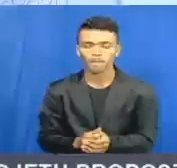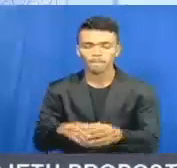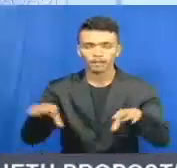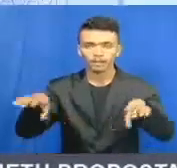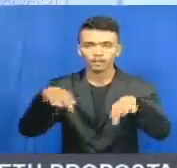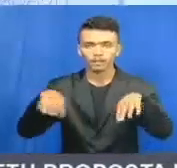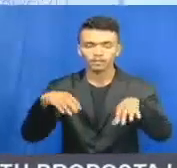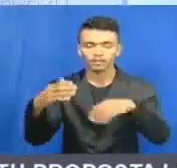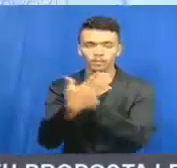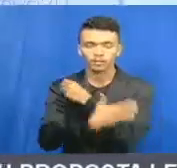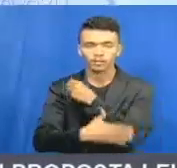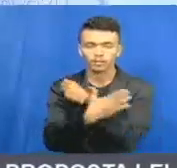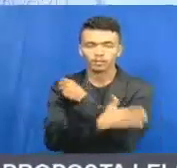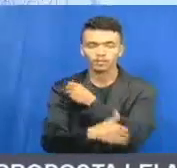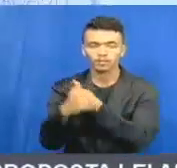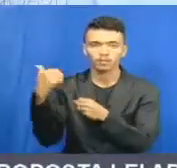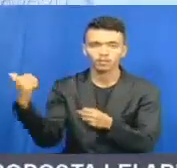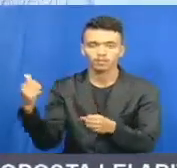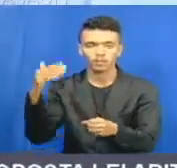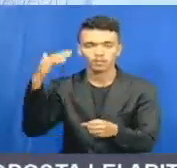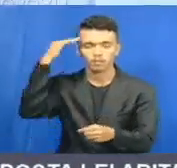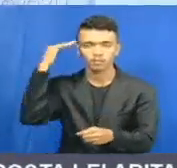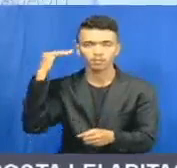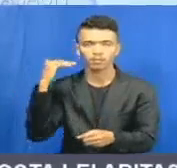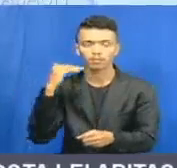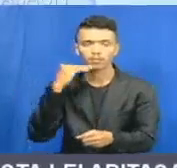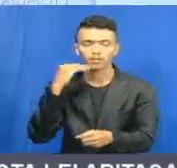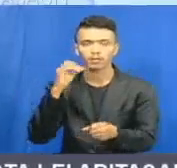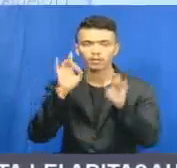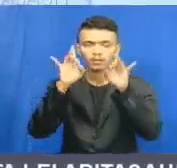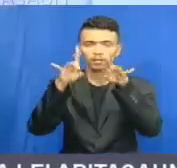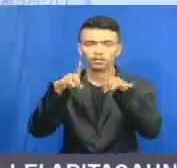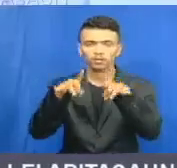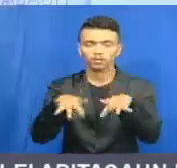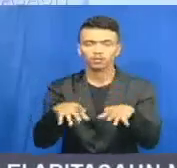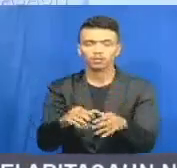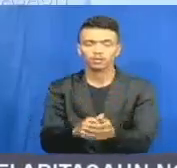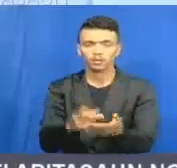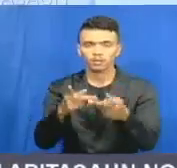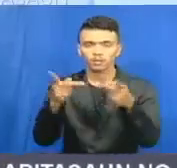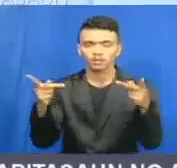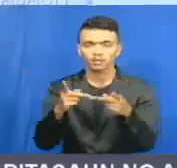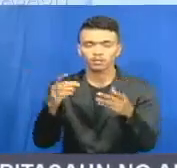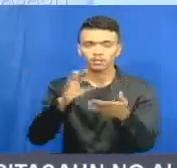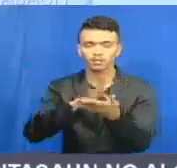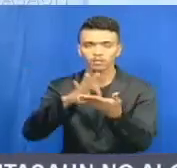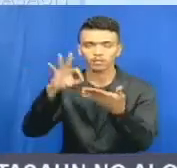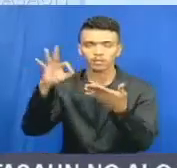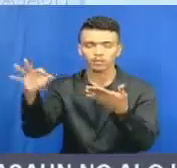servisu iha rai rai liur Korea, Australia, agora centro formasau idane,